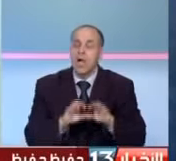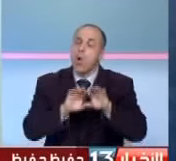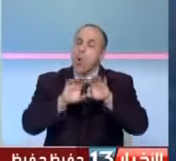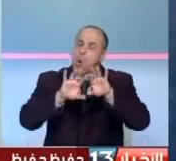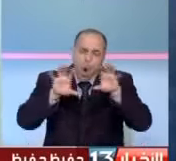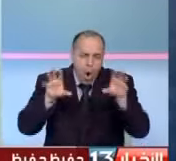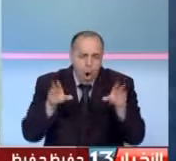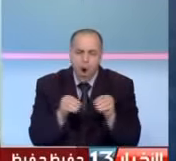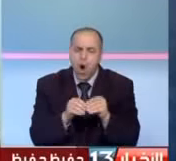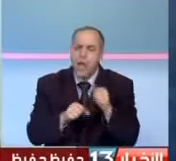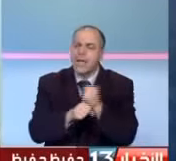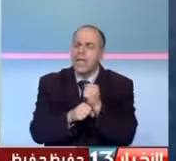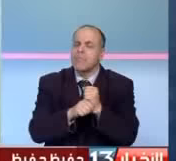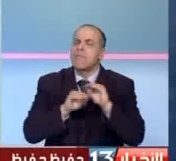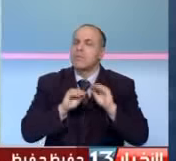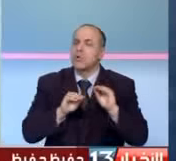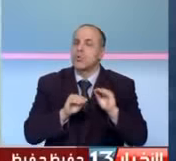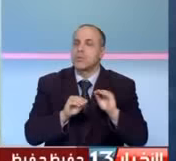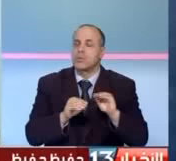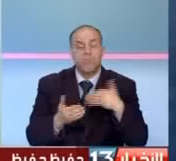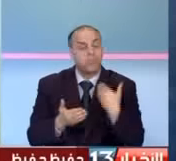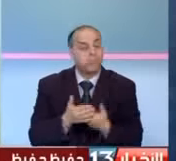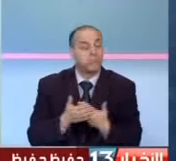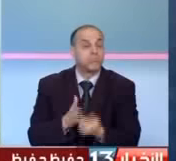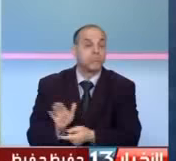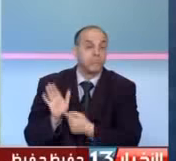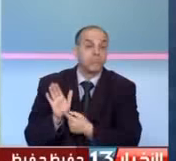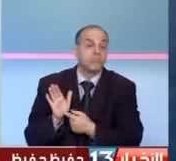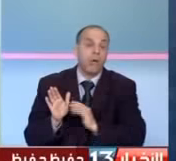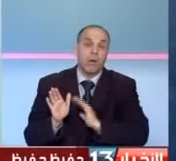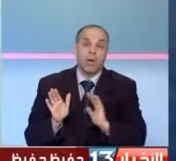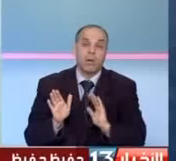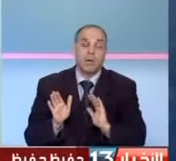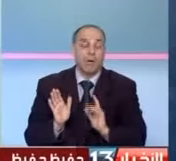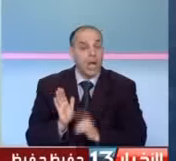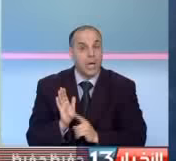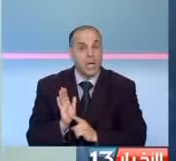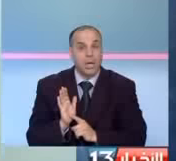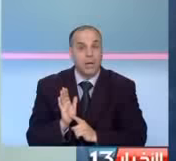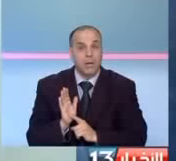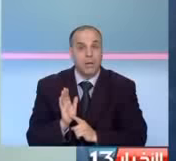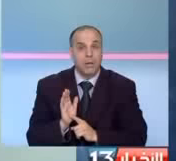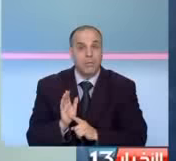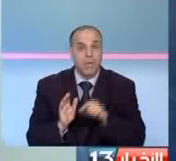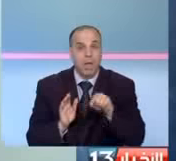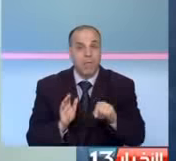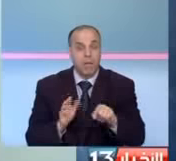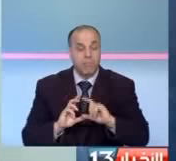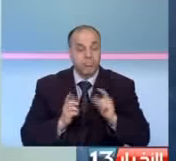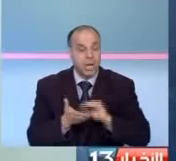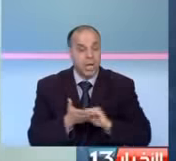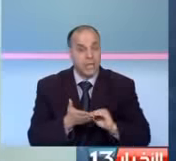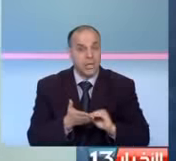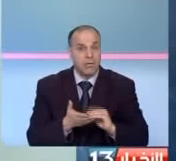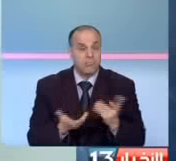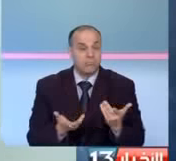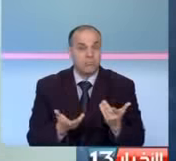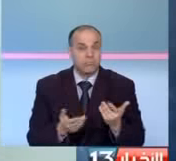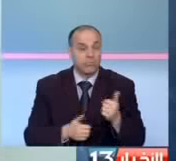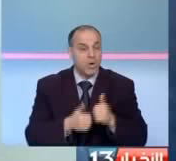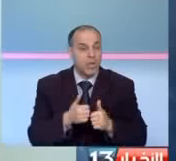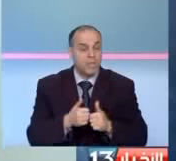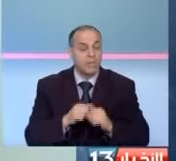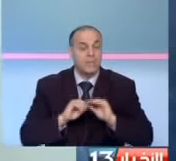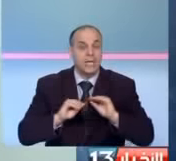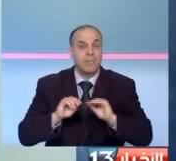التربوية بصفة عامة باش يقع أخذها بعين الاعتبار، لكن الأكيد أن مش ممكن تقع هي إدارية قطاعية في قطاع مناضل كيم